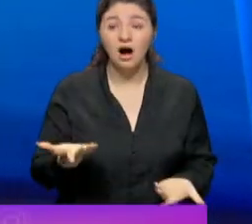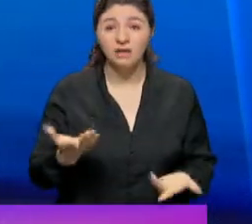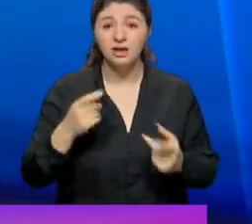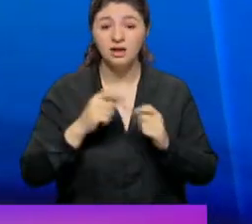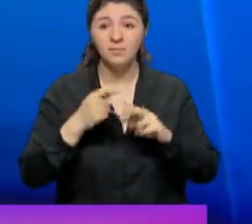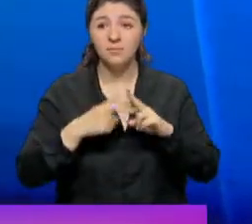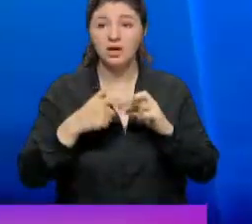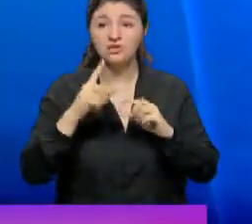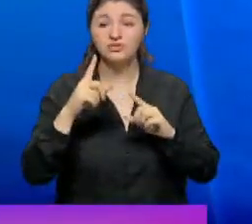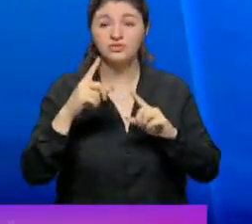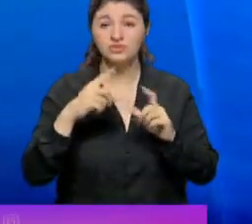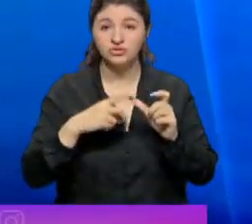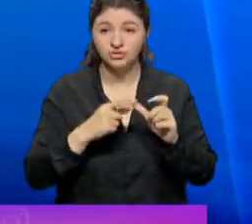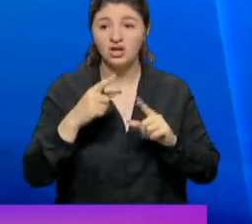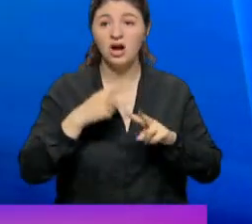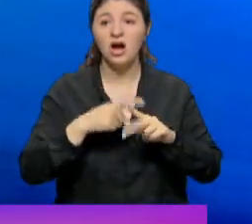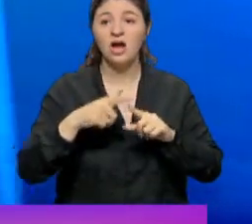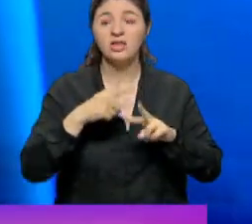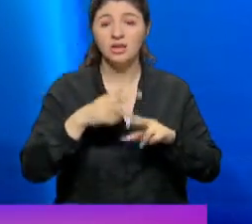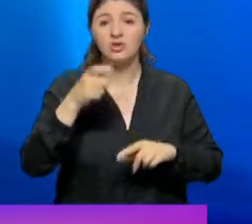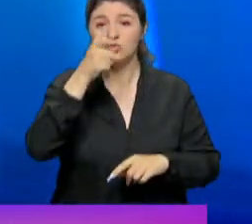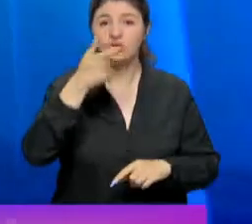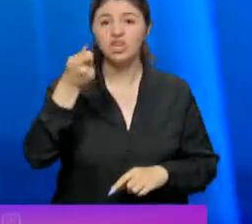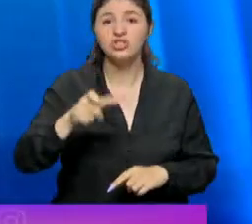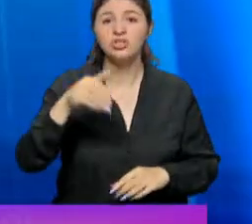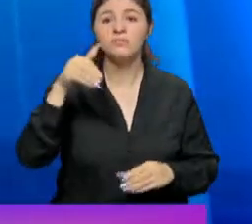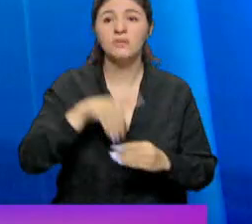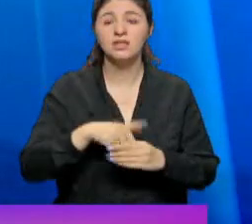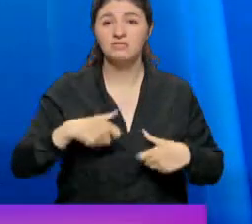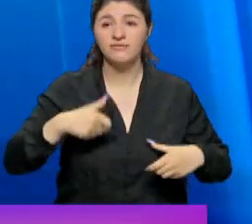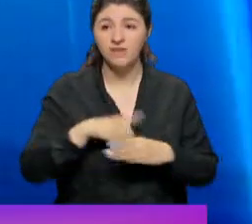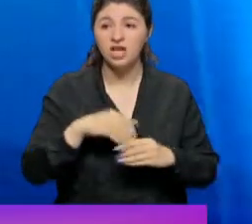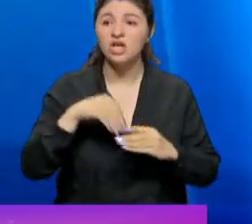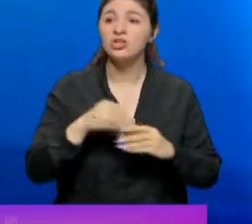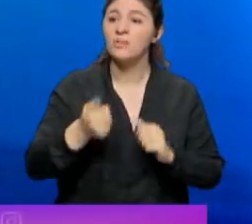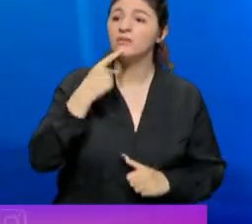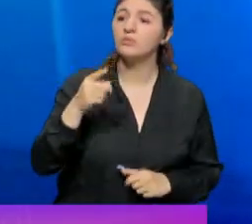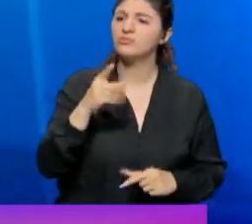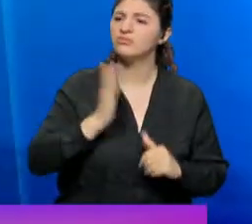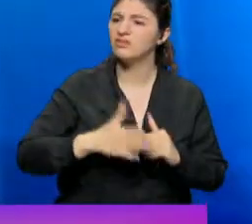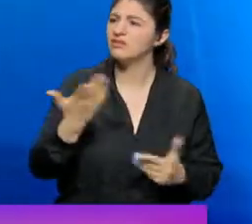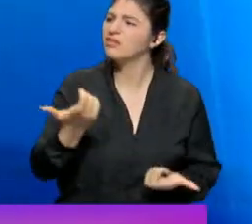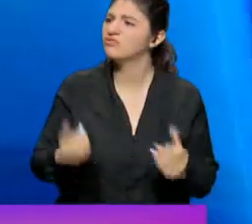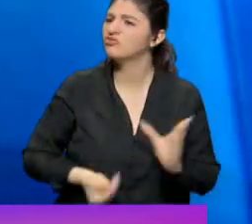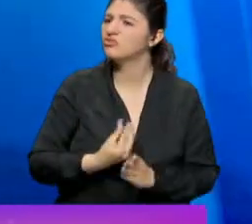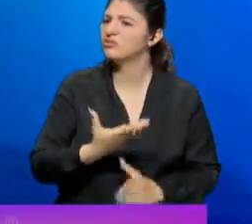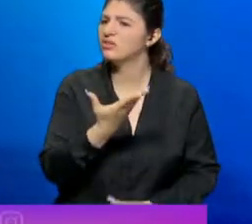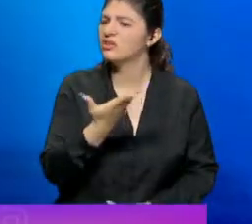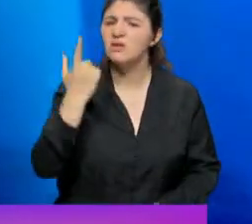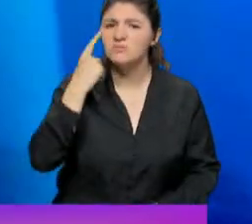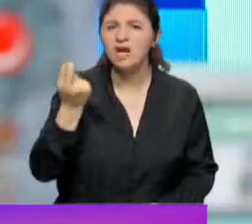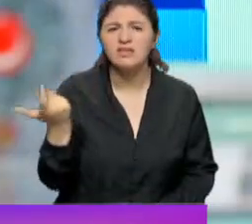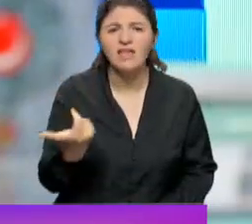Barış Atay bu Türkiye İşçi Partisi Milletvekili Süleyman Soylu dedi ki Bu yasaktan nereden çıktı